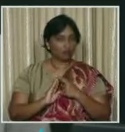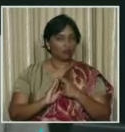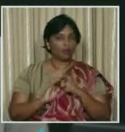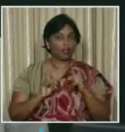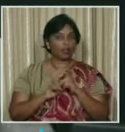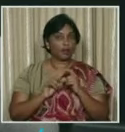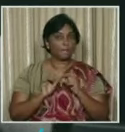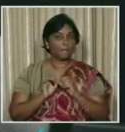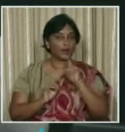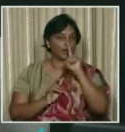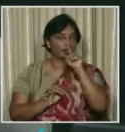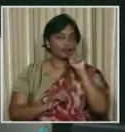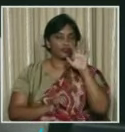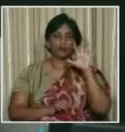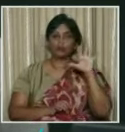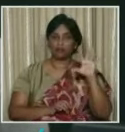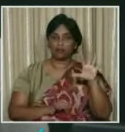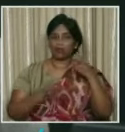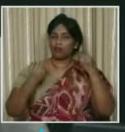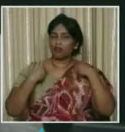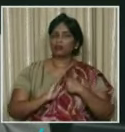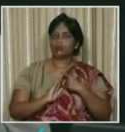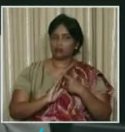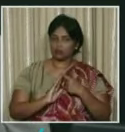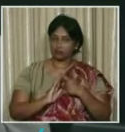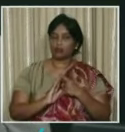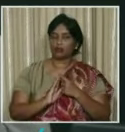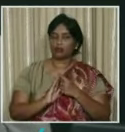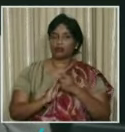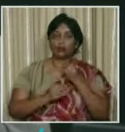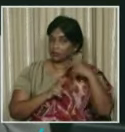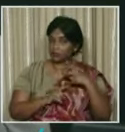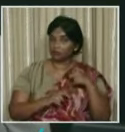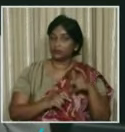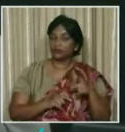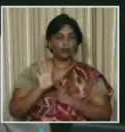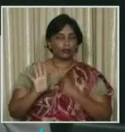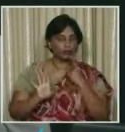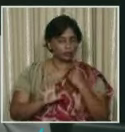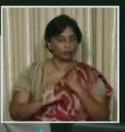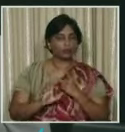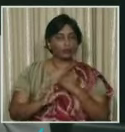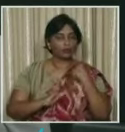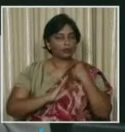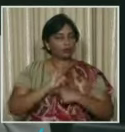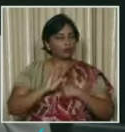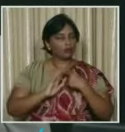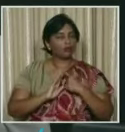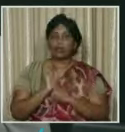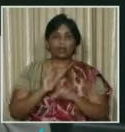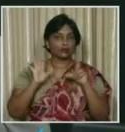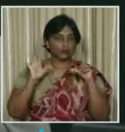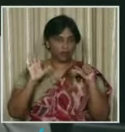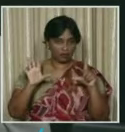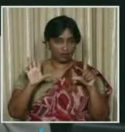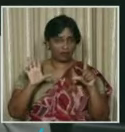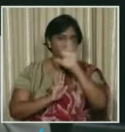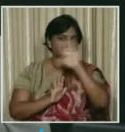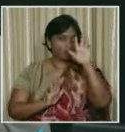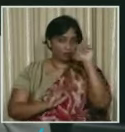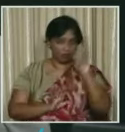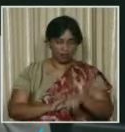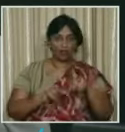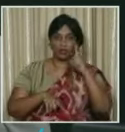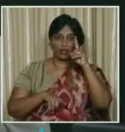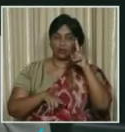ඩොලර් බිලියන 1.5ක බංකොලොත් වෙලා තියෙන රටකට ආයෝජන ඇති කරගන්න. යවුරුද්දේ මුළු ලංකාවටම ආවේ සංචාරකයෝ 719,000.